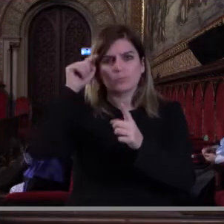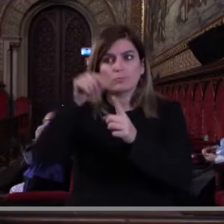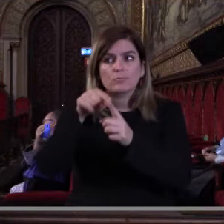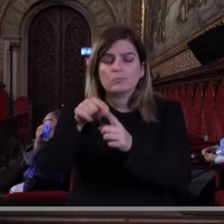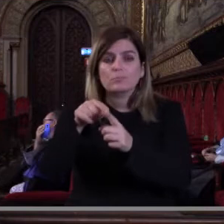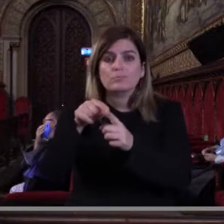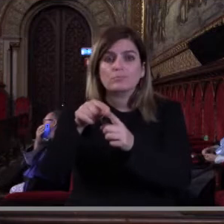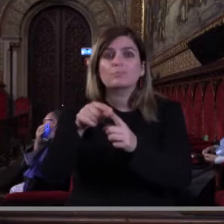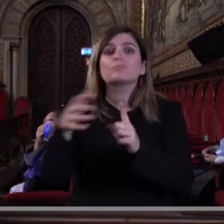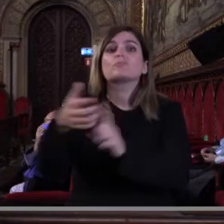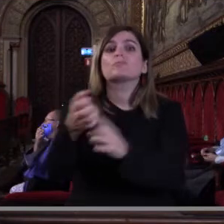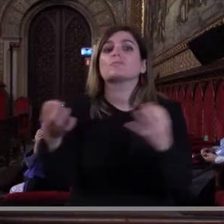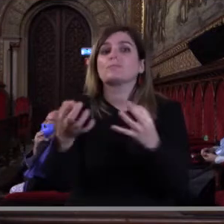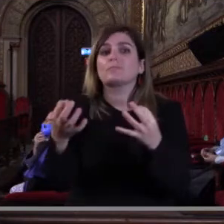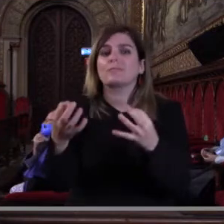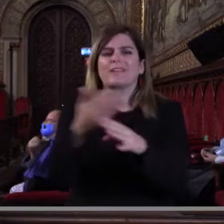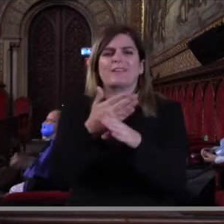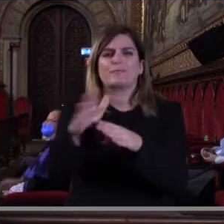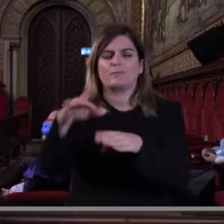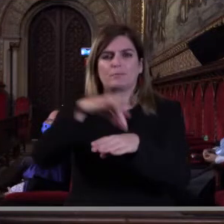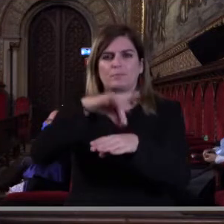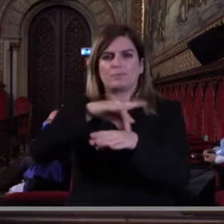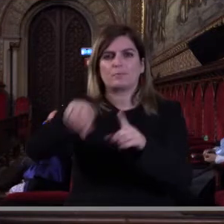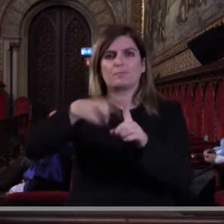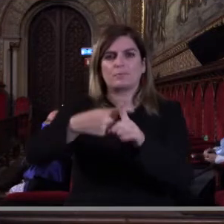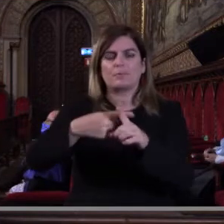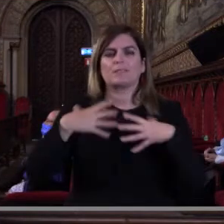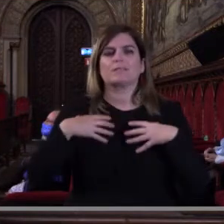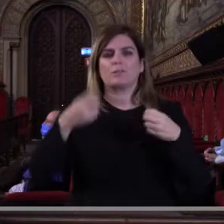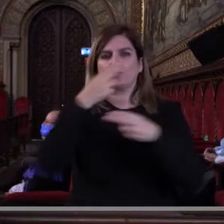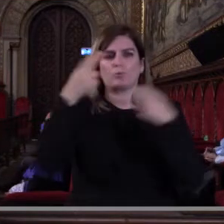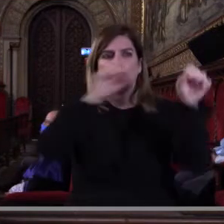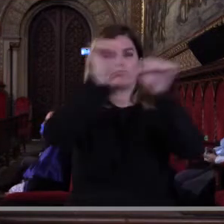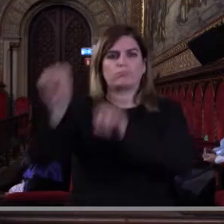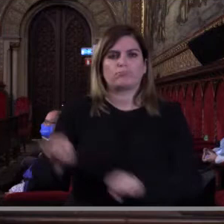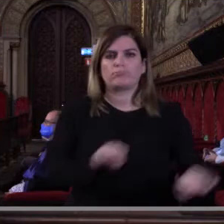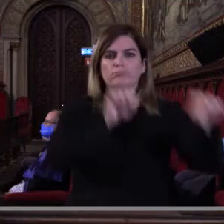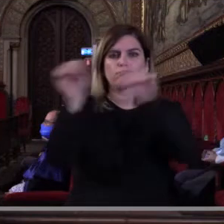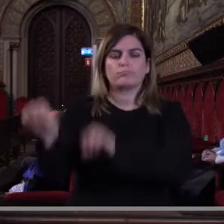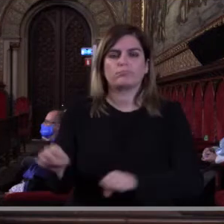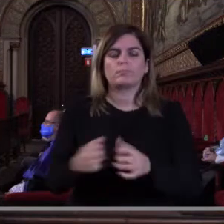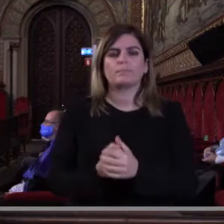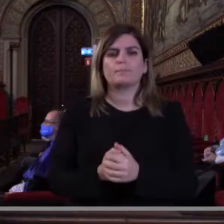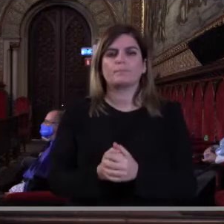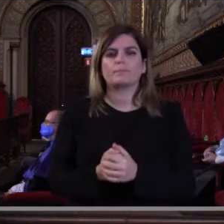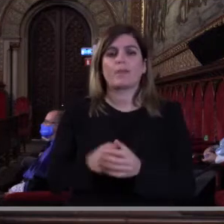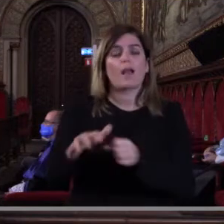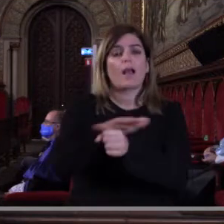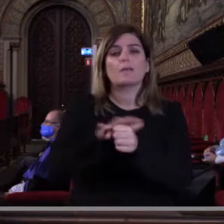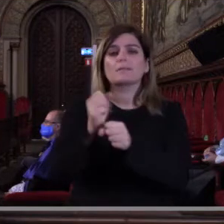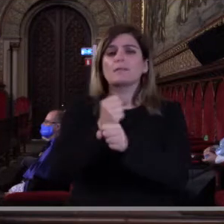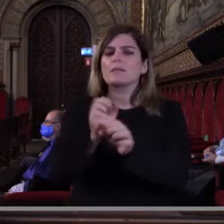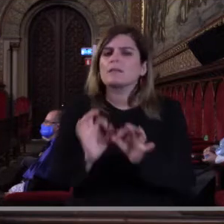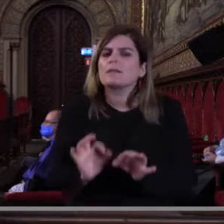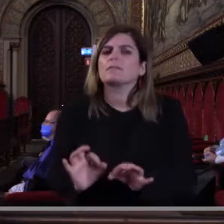ens caracteritza, prevenir la malaltia i vetllar per la salut de les poblacions. Una àrea de treball